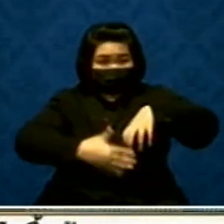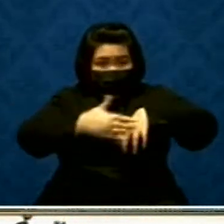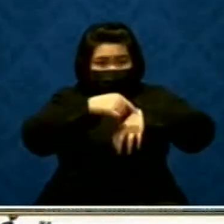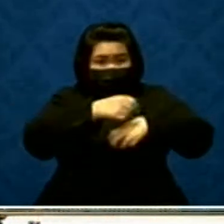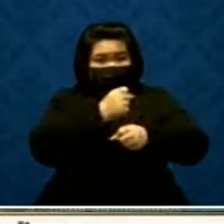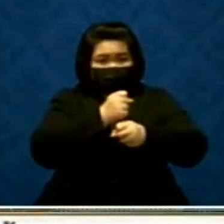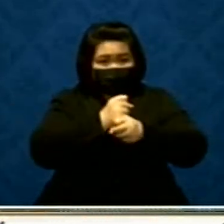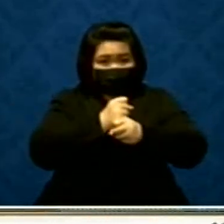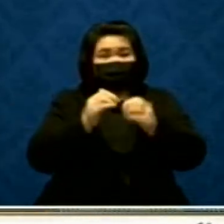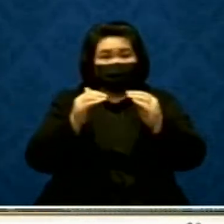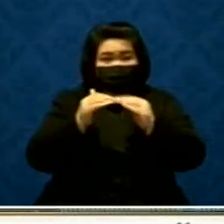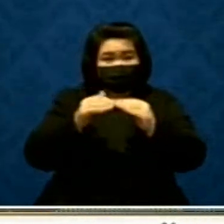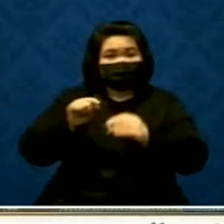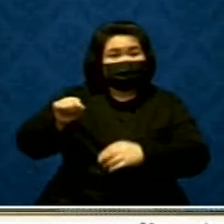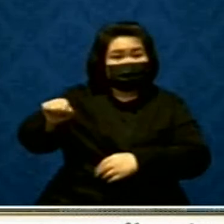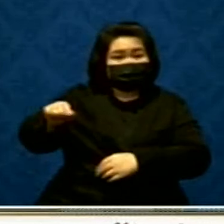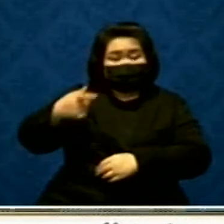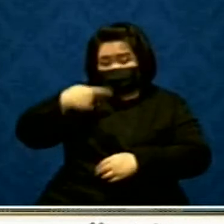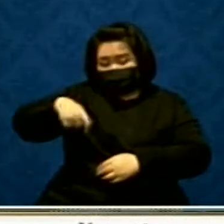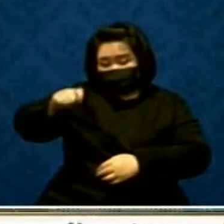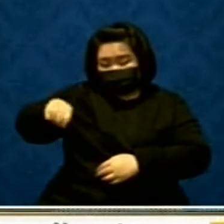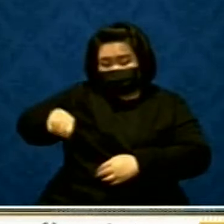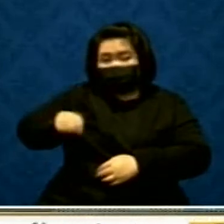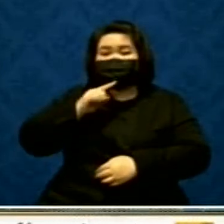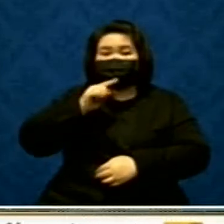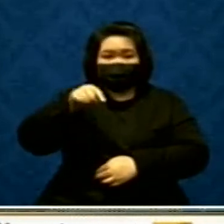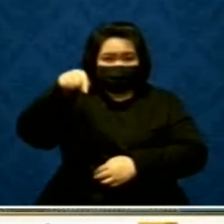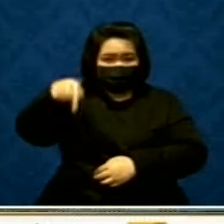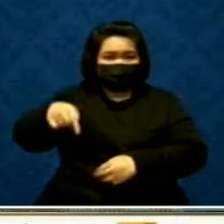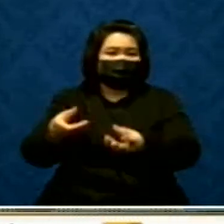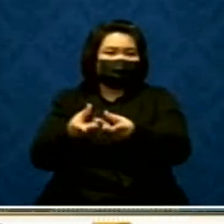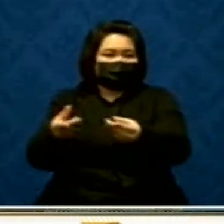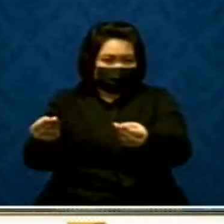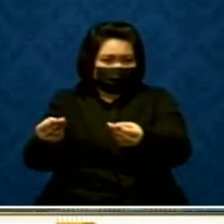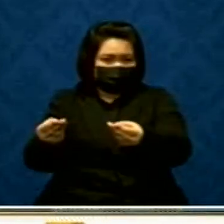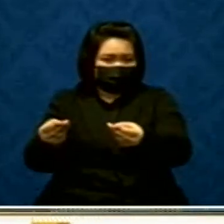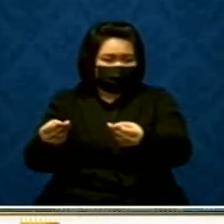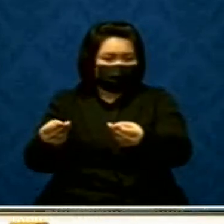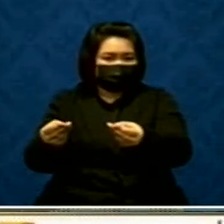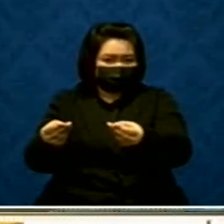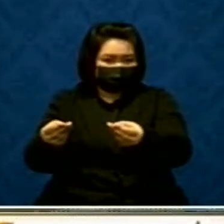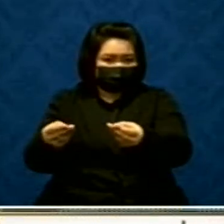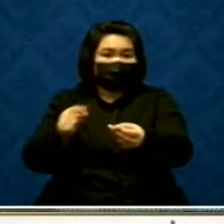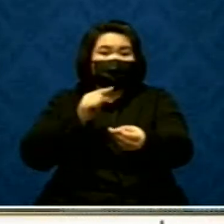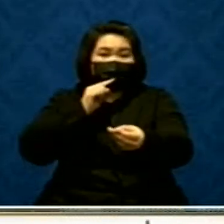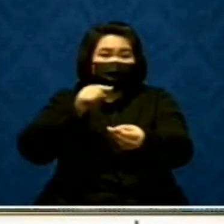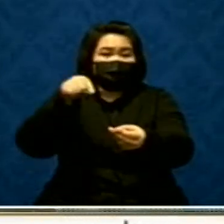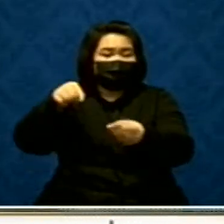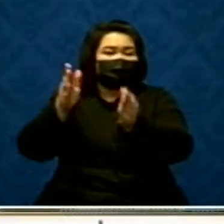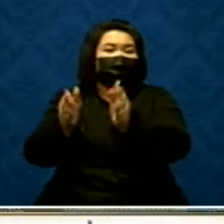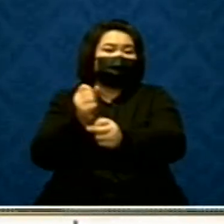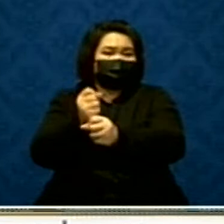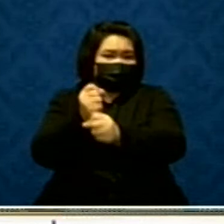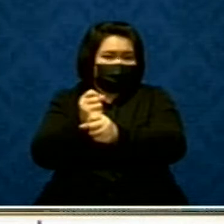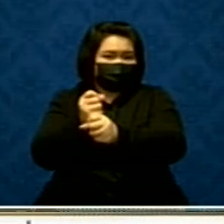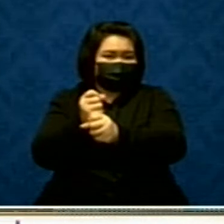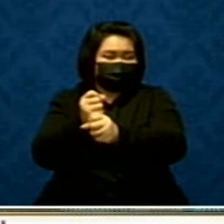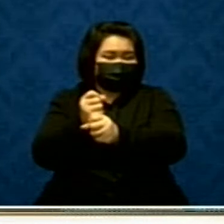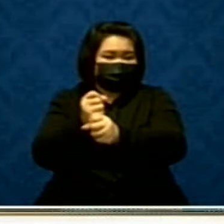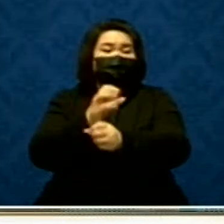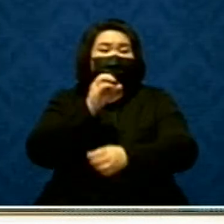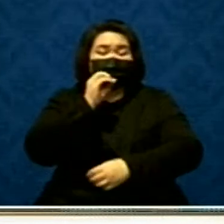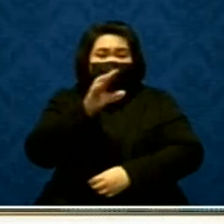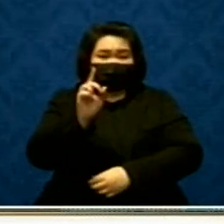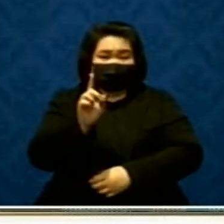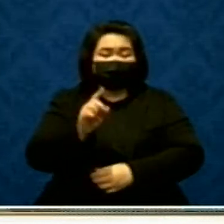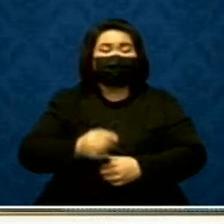ครับฟื้นยื่นฟ้องกรมที่ดินในฐานะในทะเบียนต่อศาลปกครองซึ่งขณะนี้นะครับก็ต้องเรียนว่